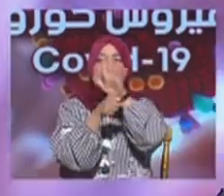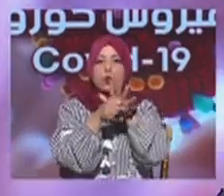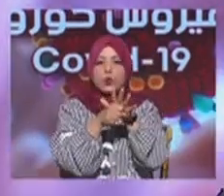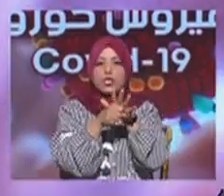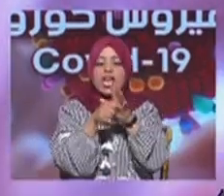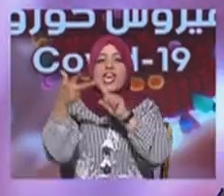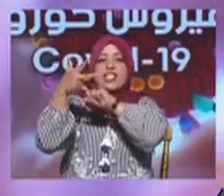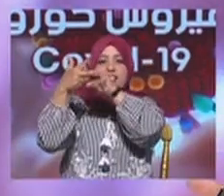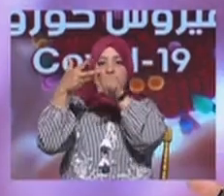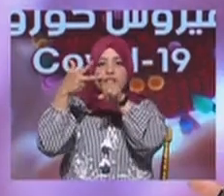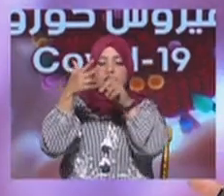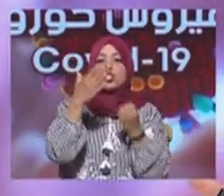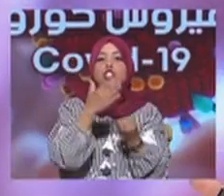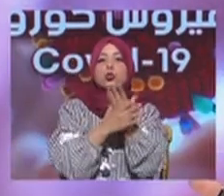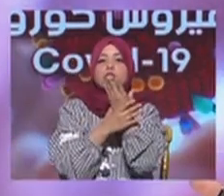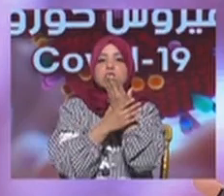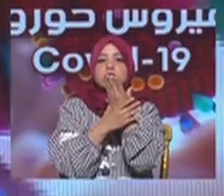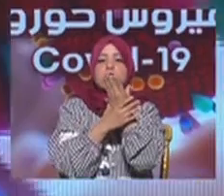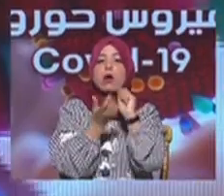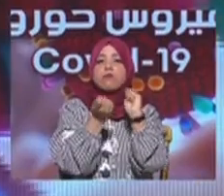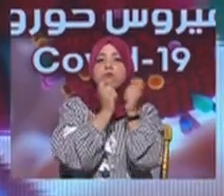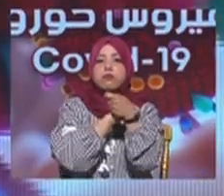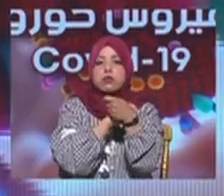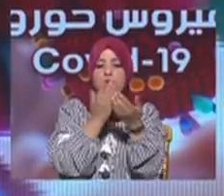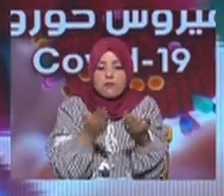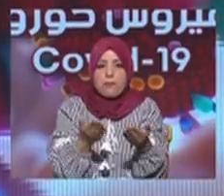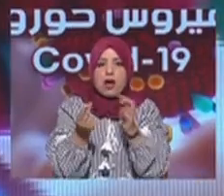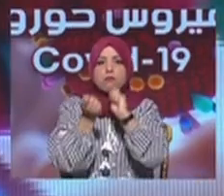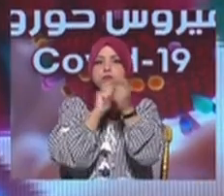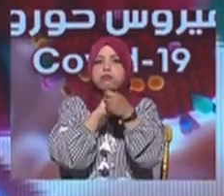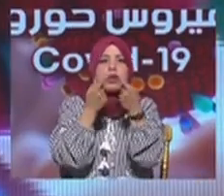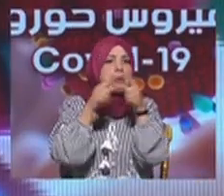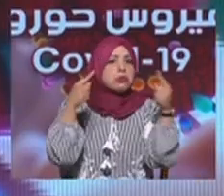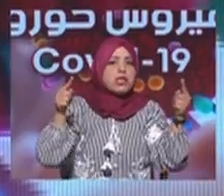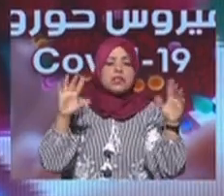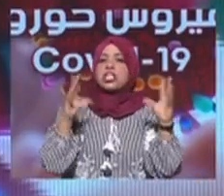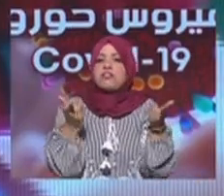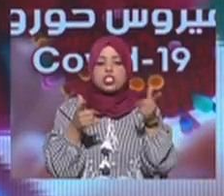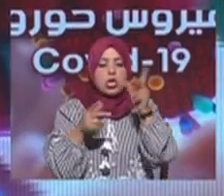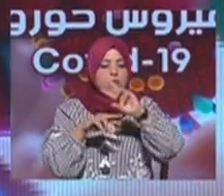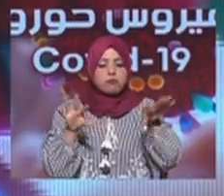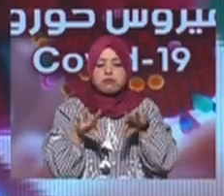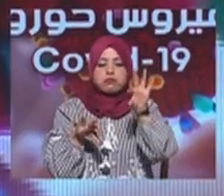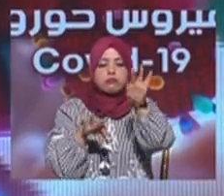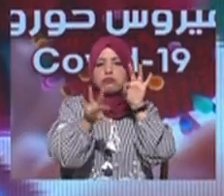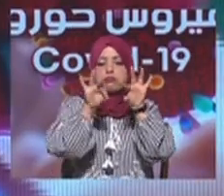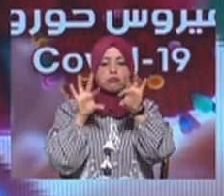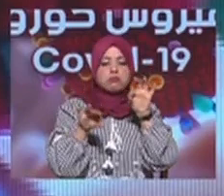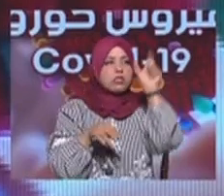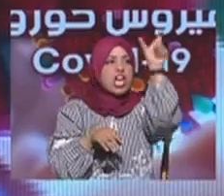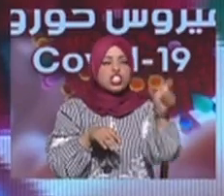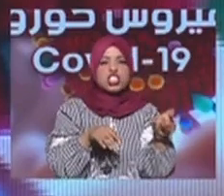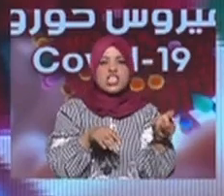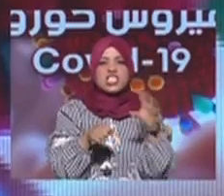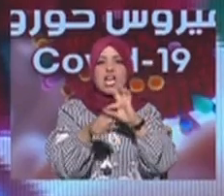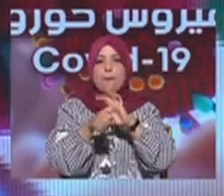لقيتوا تغير؟ والله انا اخترنا نحن بون، انا اخترت العينات اللي هما فيهم اكثر فيروسات اللي